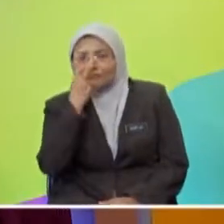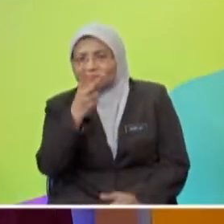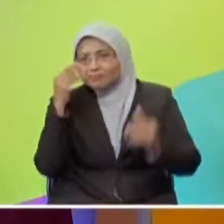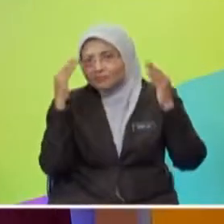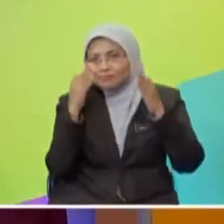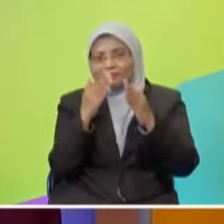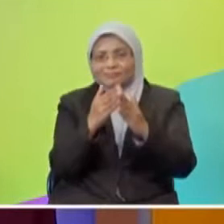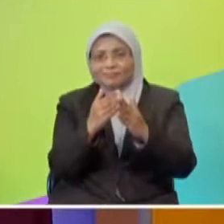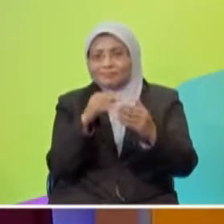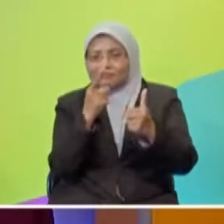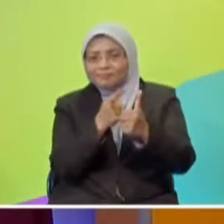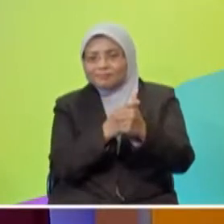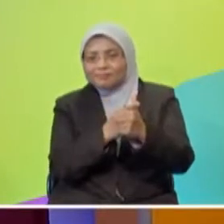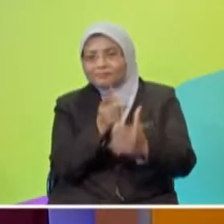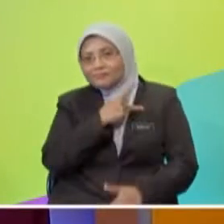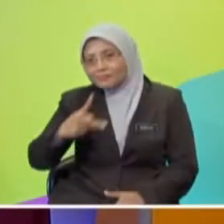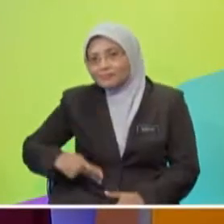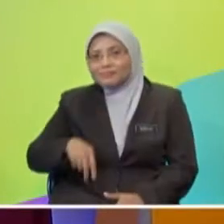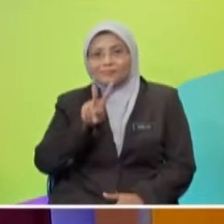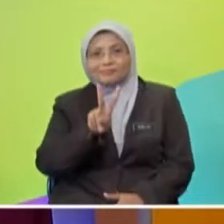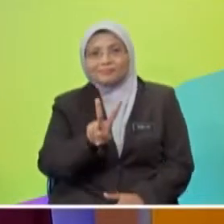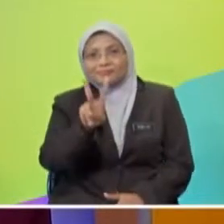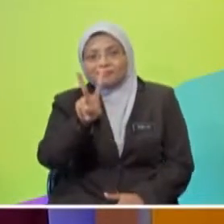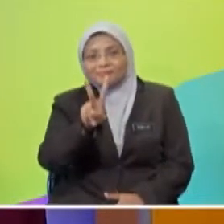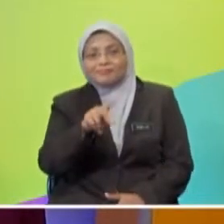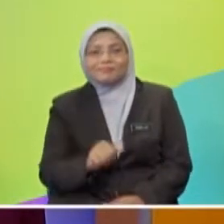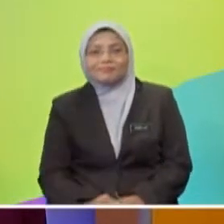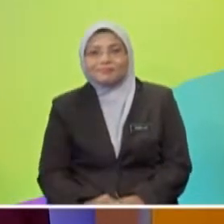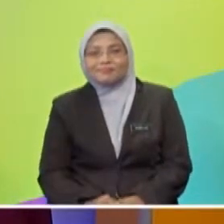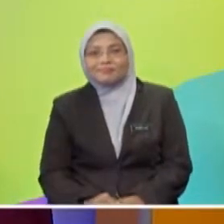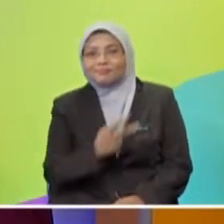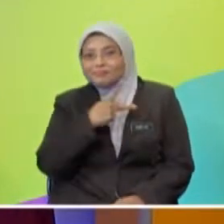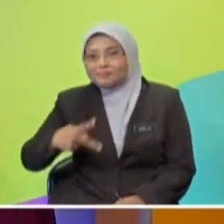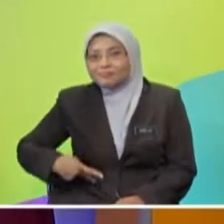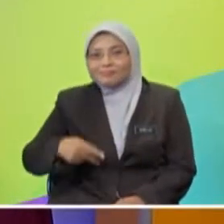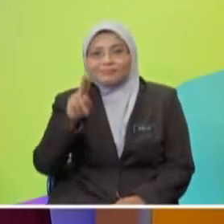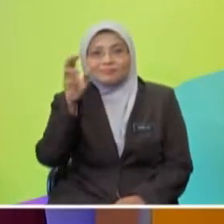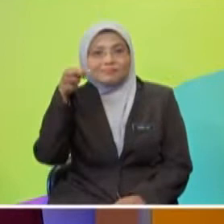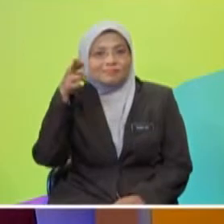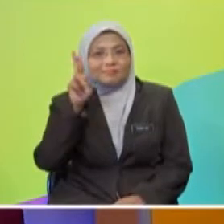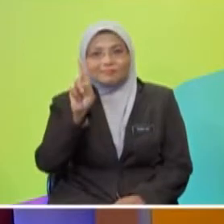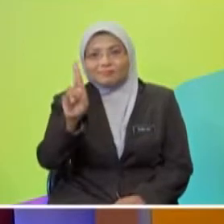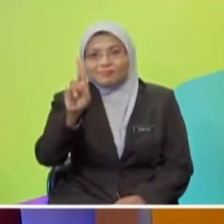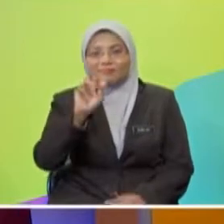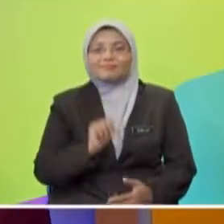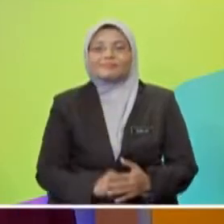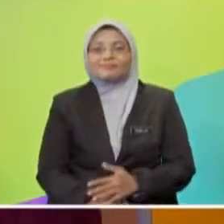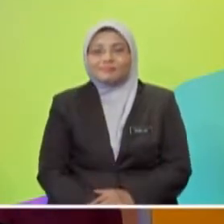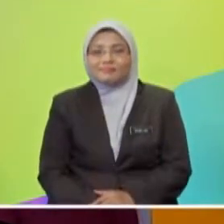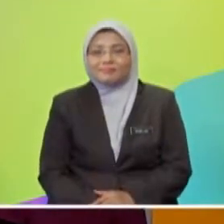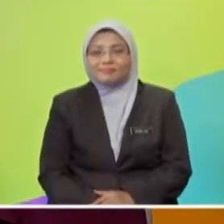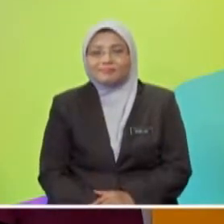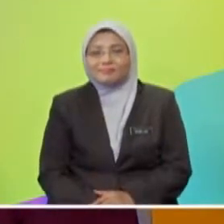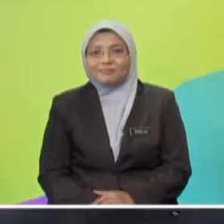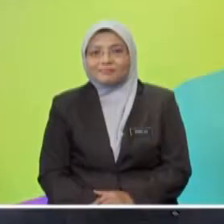pada khalifah yang kedua meliputi semua yaitu Khalifah Umar bin al-khaththab Oke